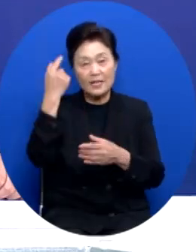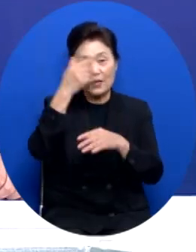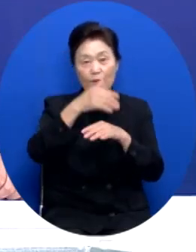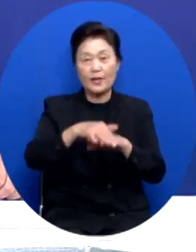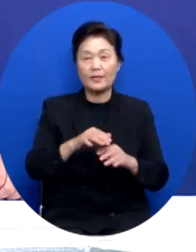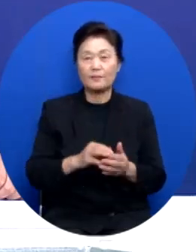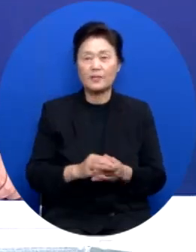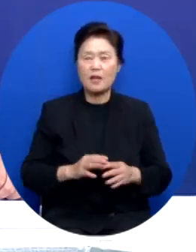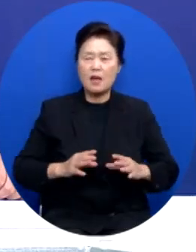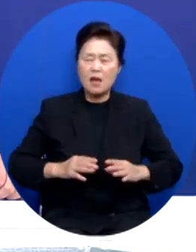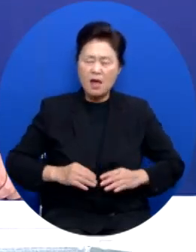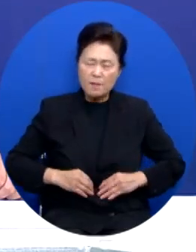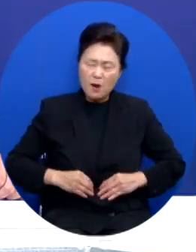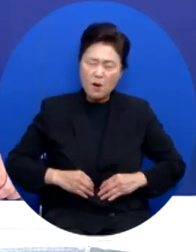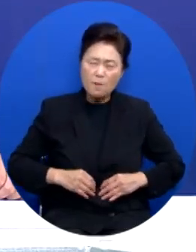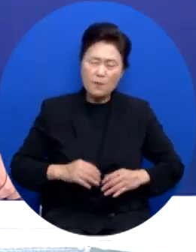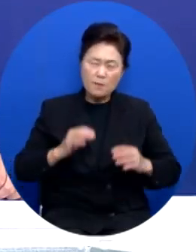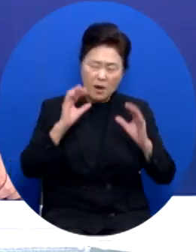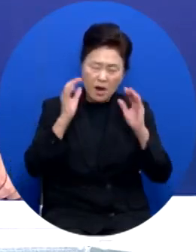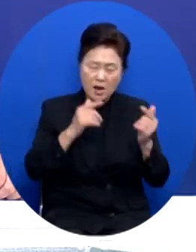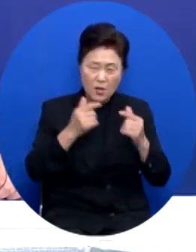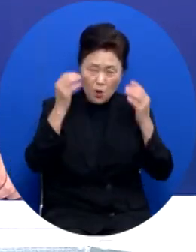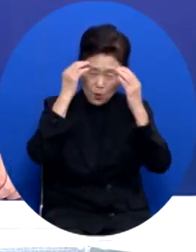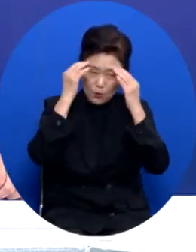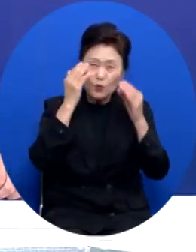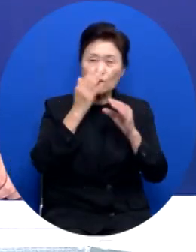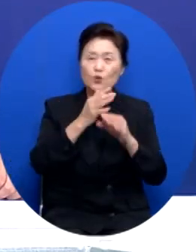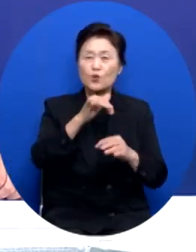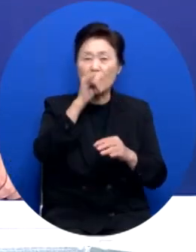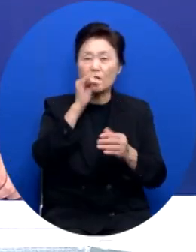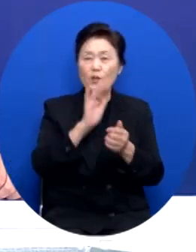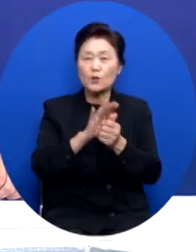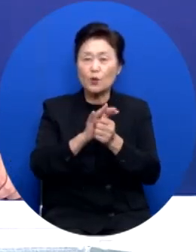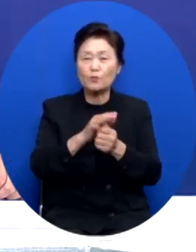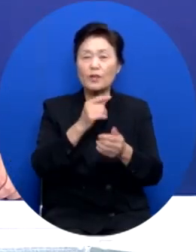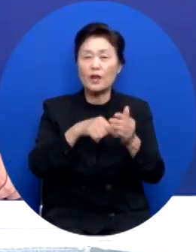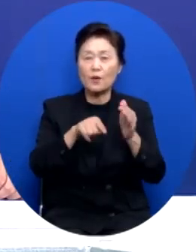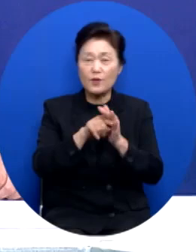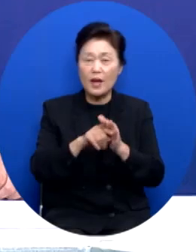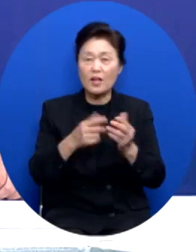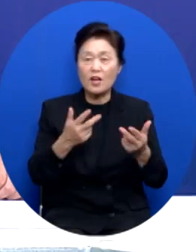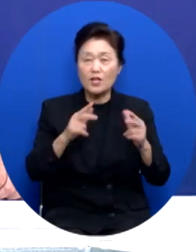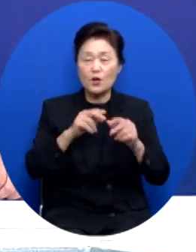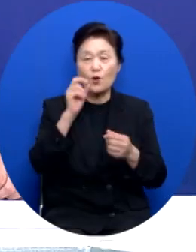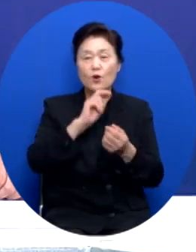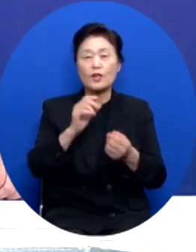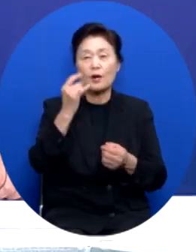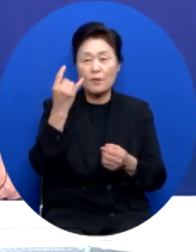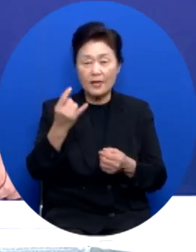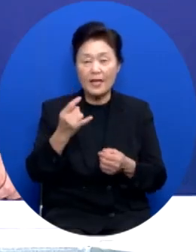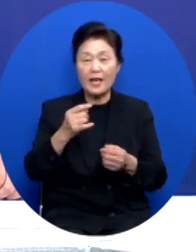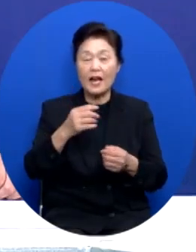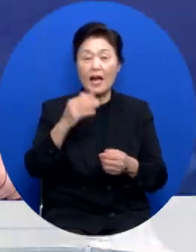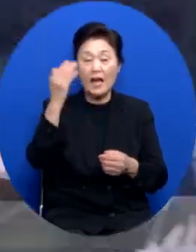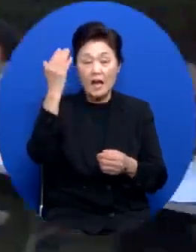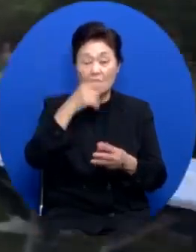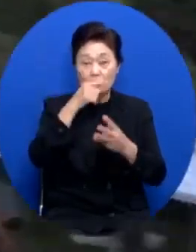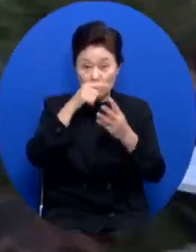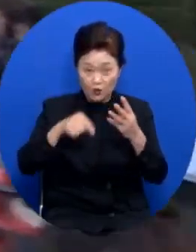기아로 고통받는 전 세계 어린이를 위한 정원음악회가 5일 청주 송화마을 야외 정원에서 펼쳐졌습니다.